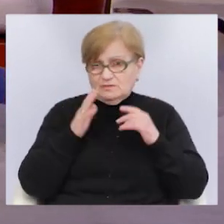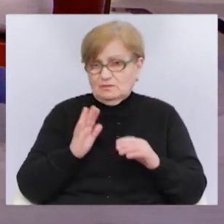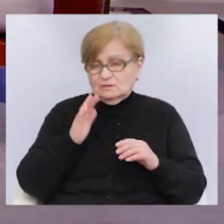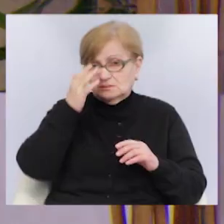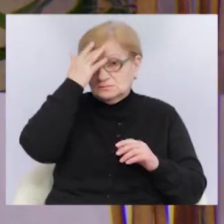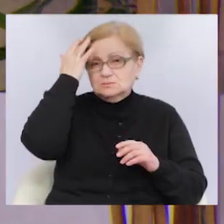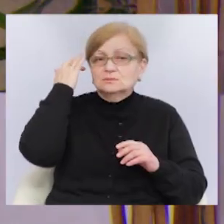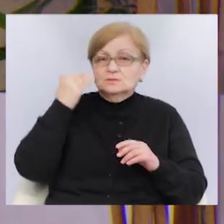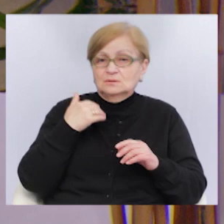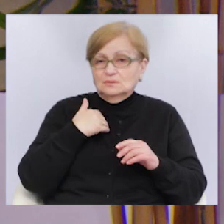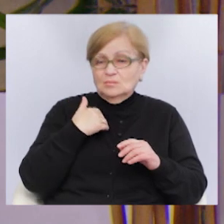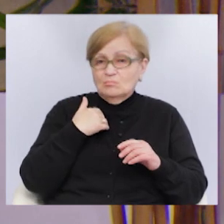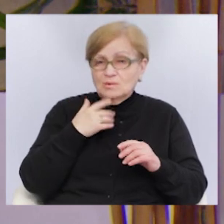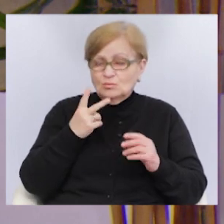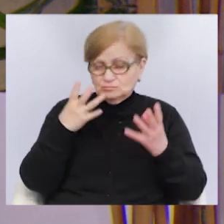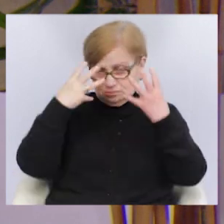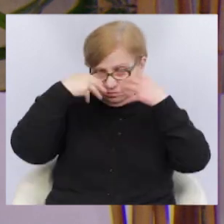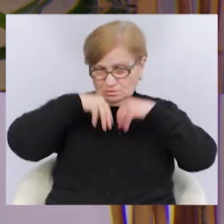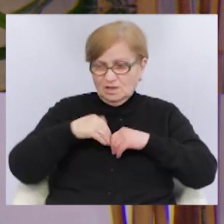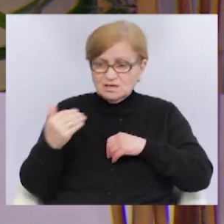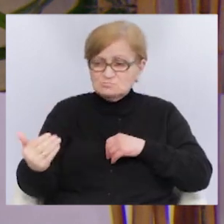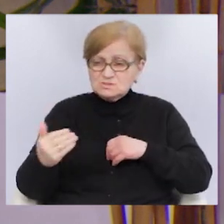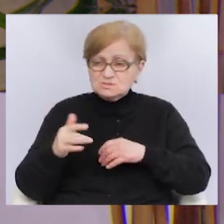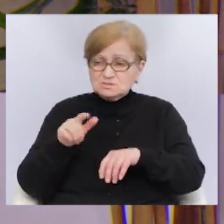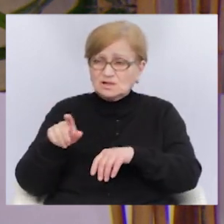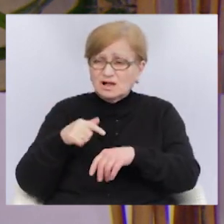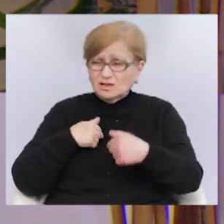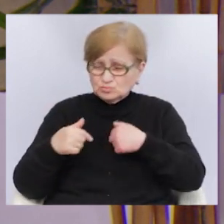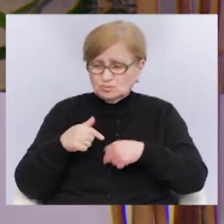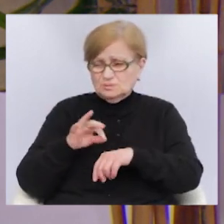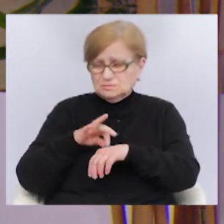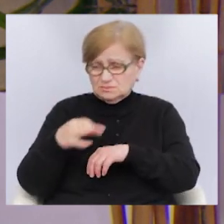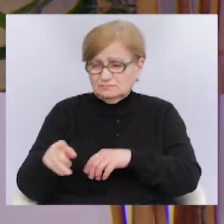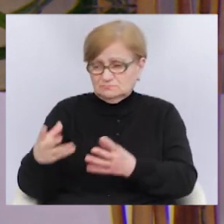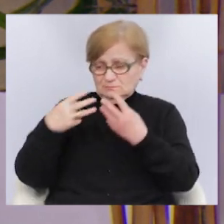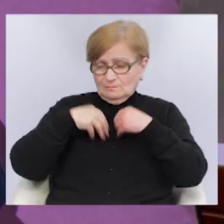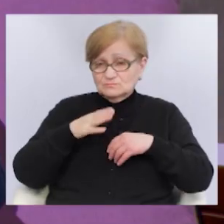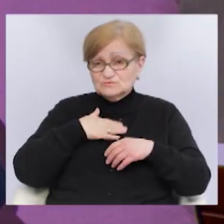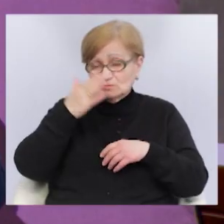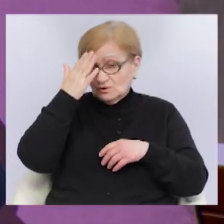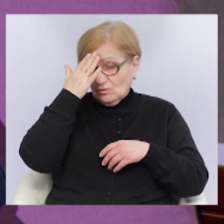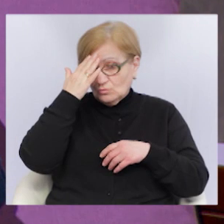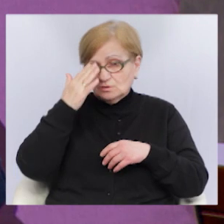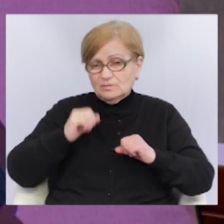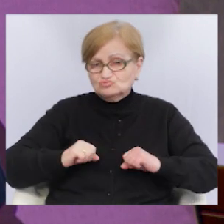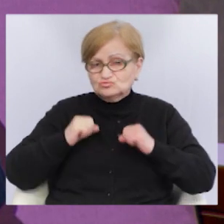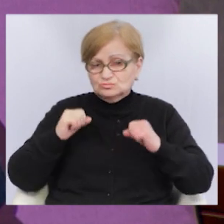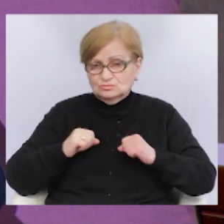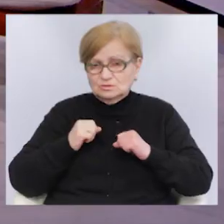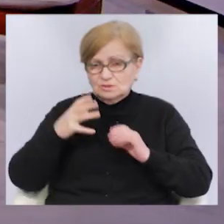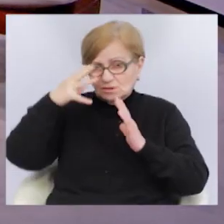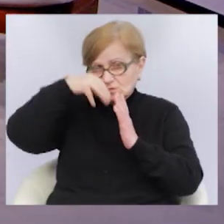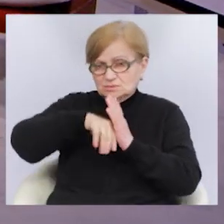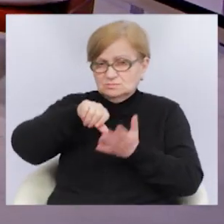რომ მე დავიტიო ჩემი შვილის ტკივილი. ამიტომ იმ წამსვე ჩემი გონება ცდილობს, რომ ჩართოს და